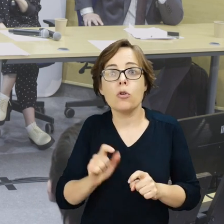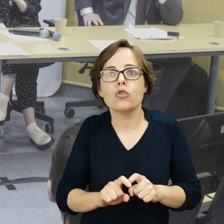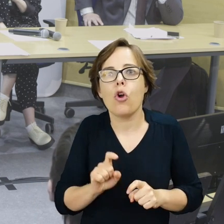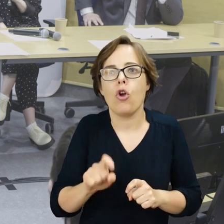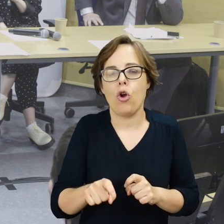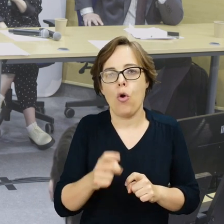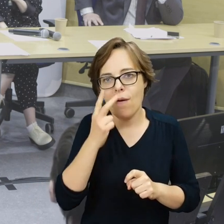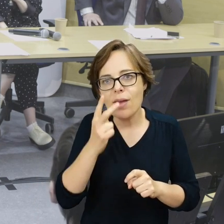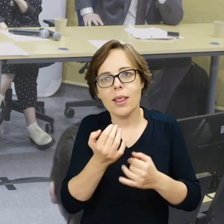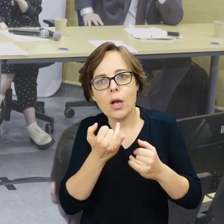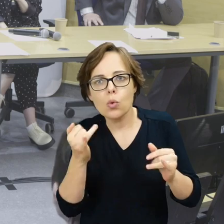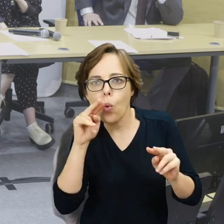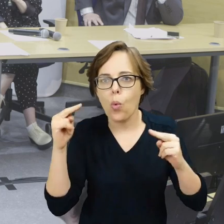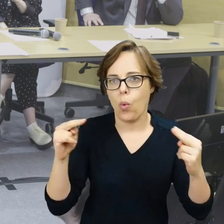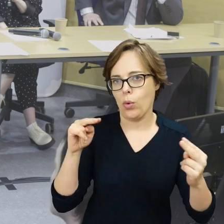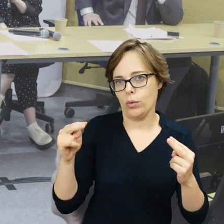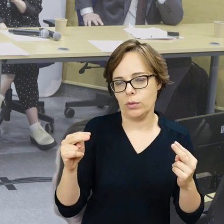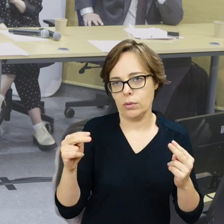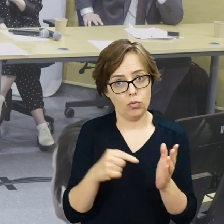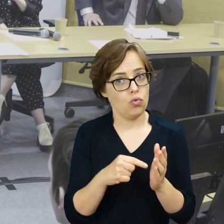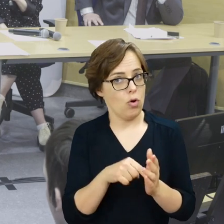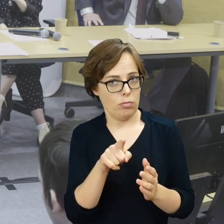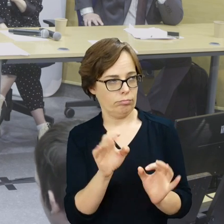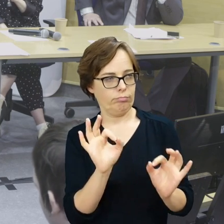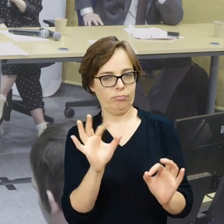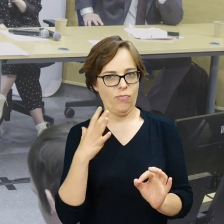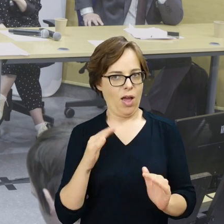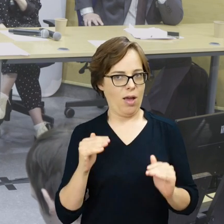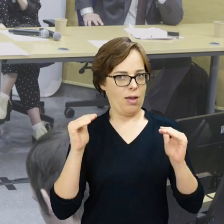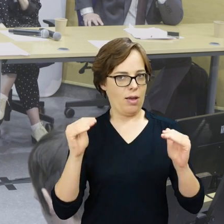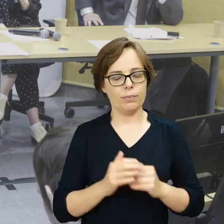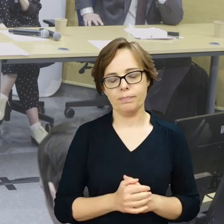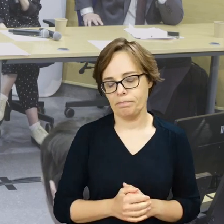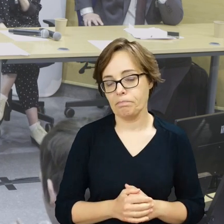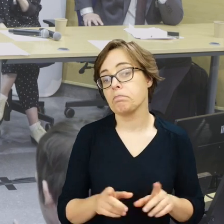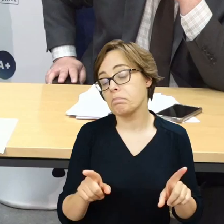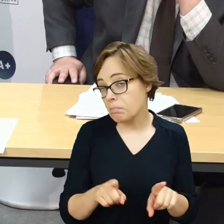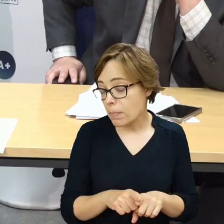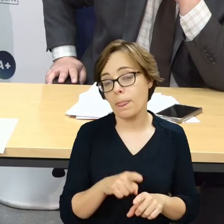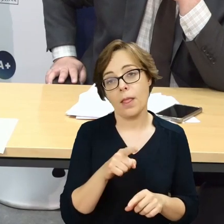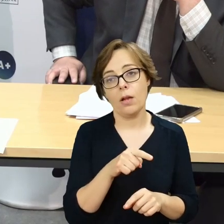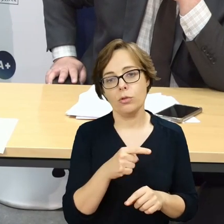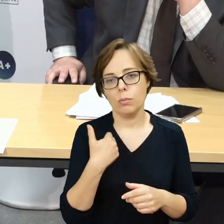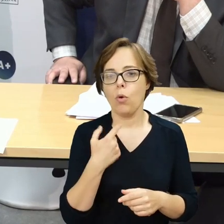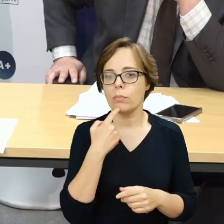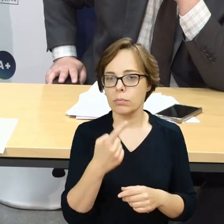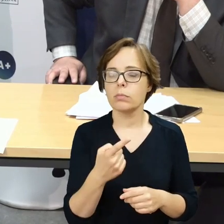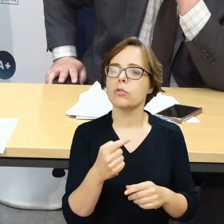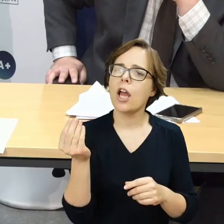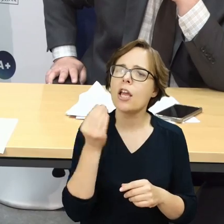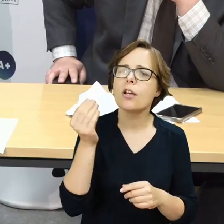widzimy różne perspektywy i to jest cenne. Dobrze tutaj wcześniej zostało podkreślone, że potrzebna nam jest jeszcze